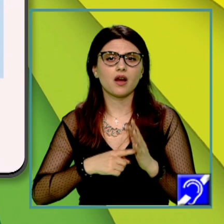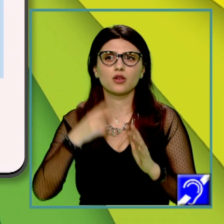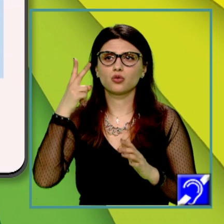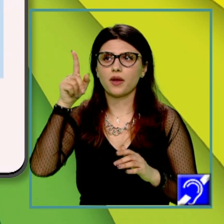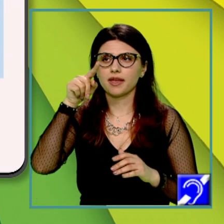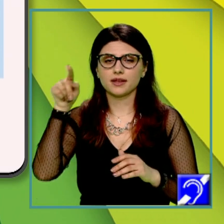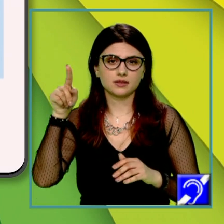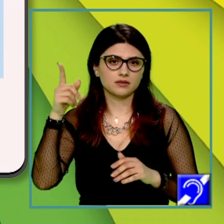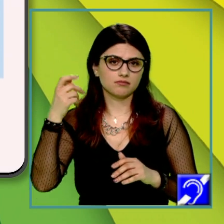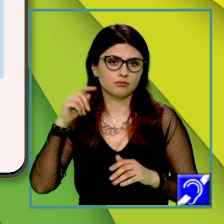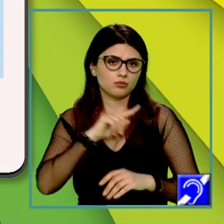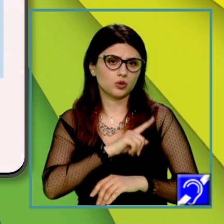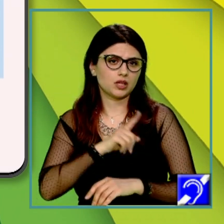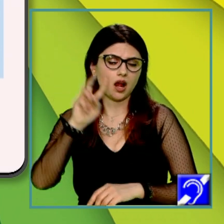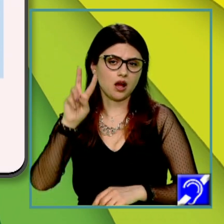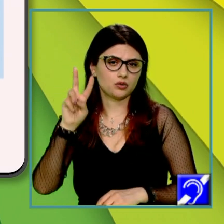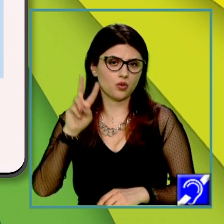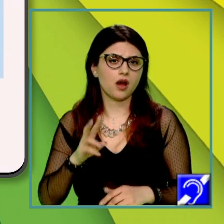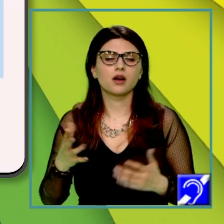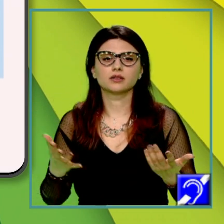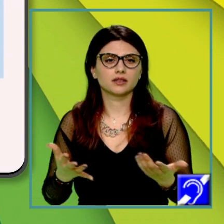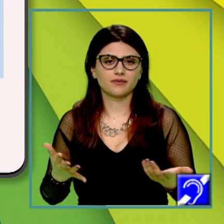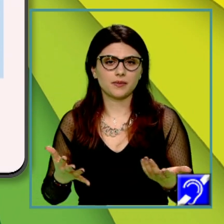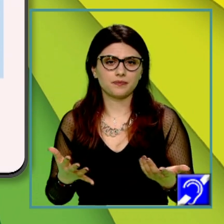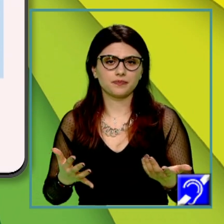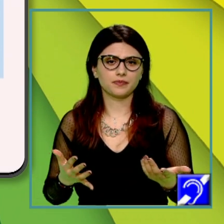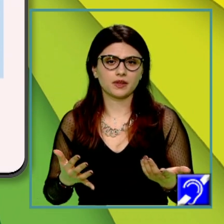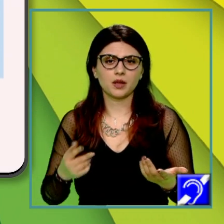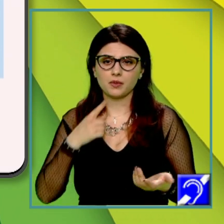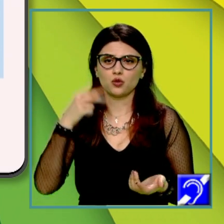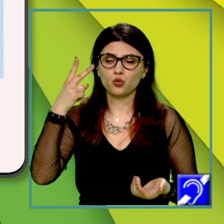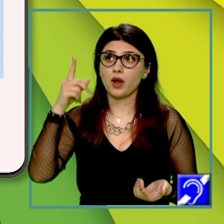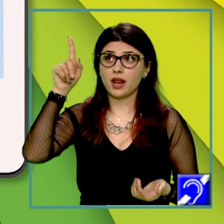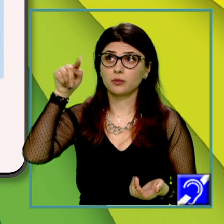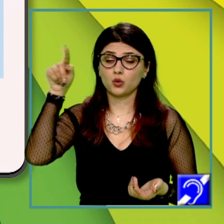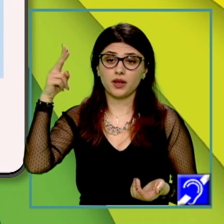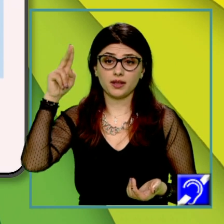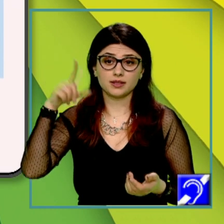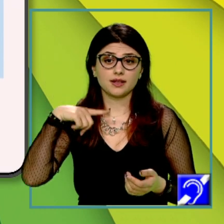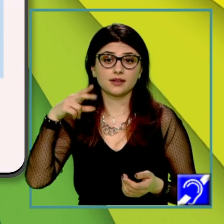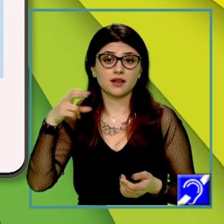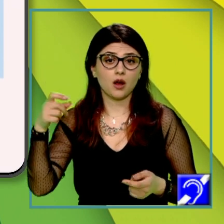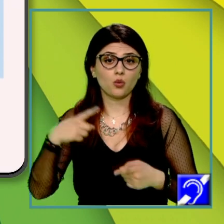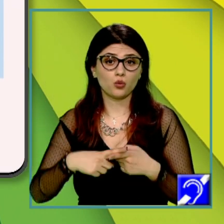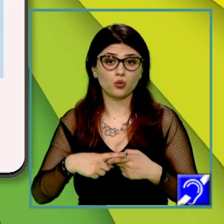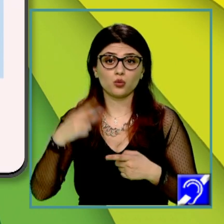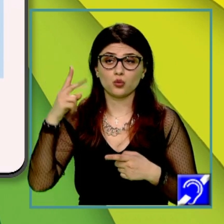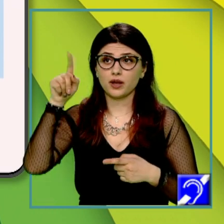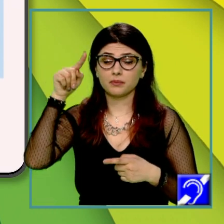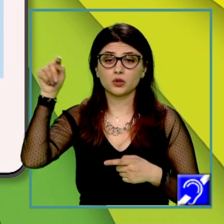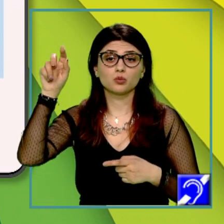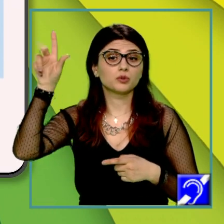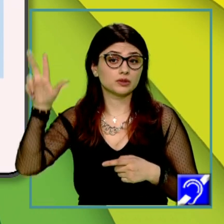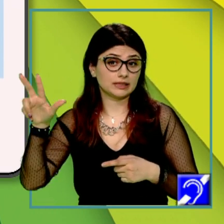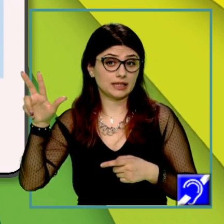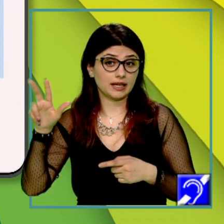doua și ecuația de vine 2 la puterea 2 x egal cu 2 la puterea x pătrat